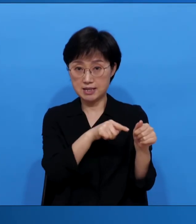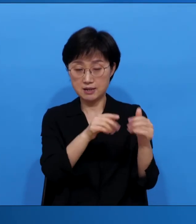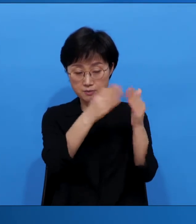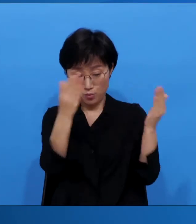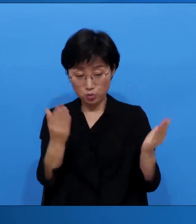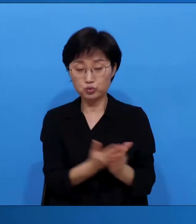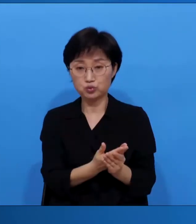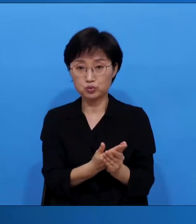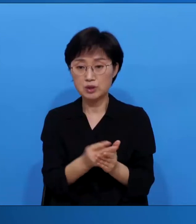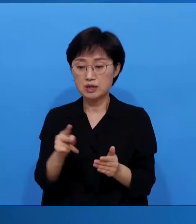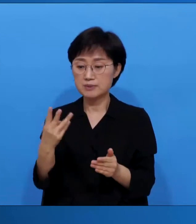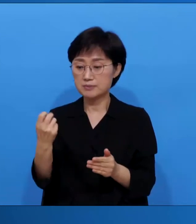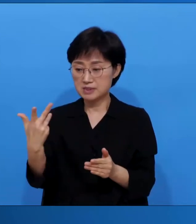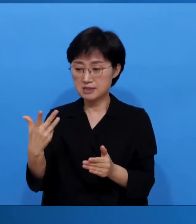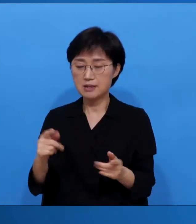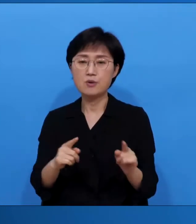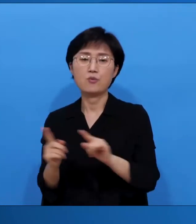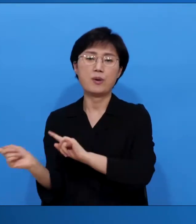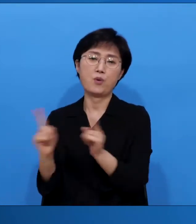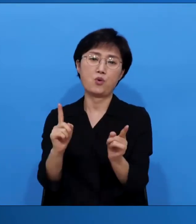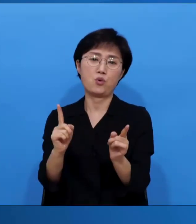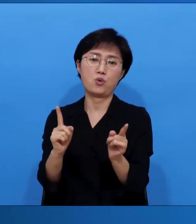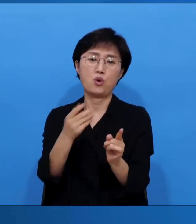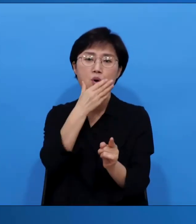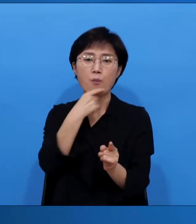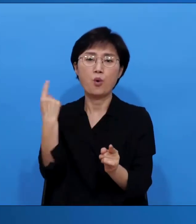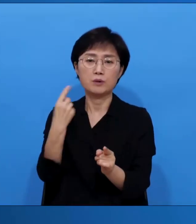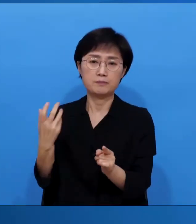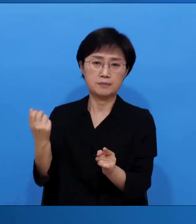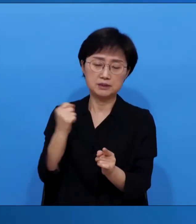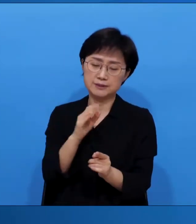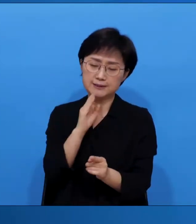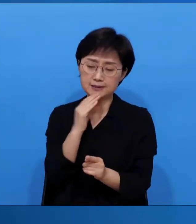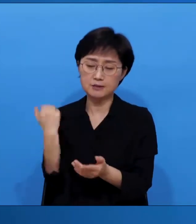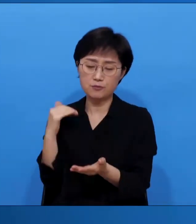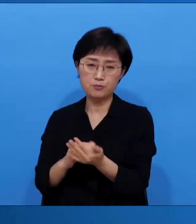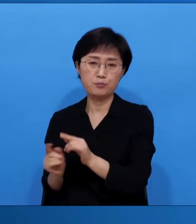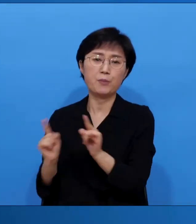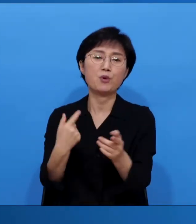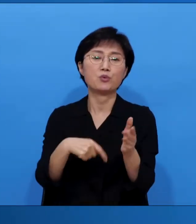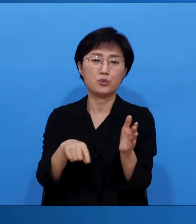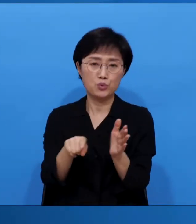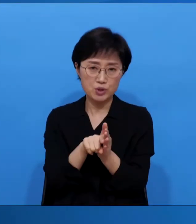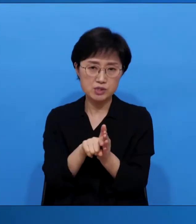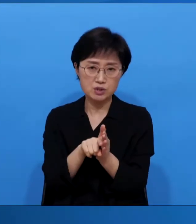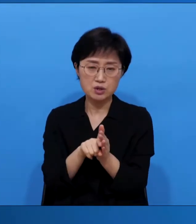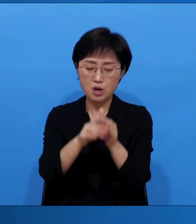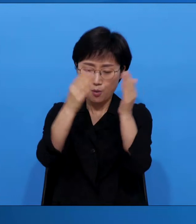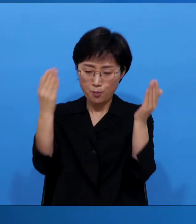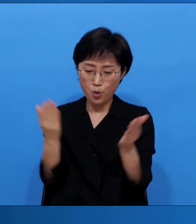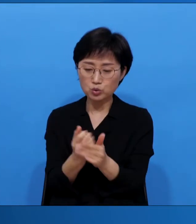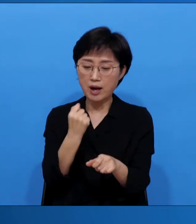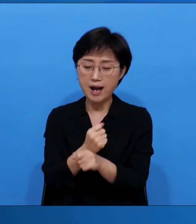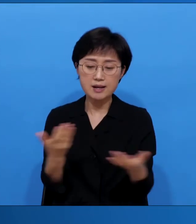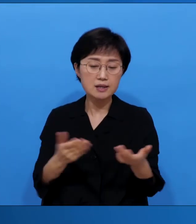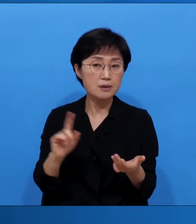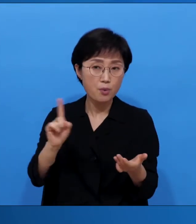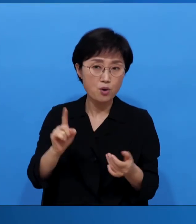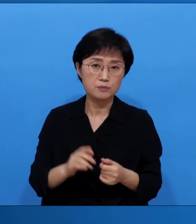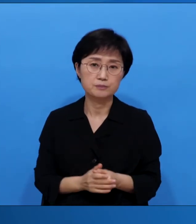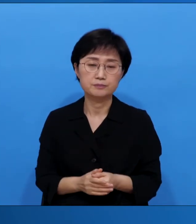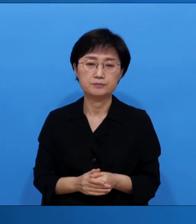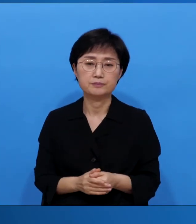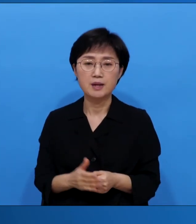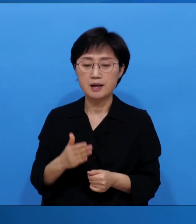나라가 회복의 축복, 복음으로 참된 회복될 수 있도록 나와 우리 교회 모두가 할 일은